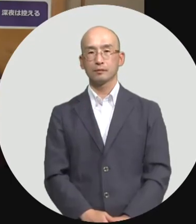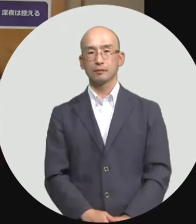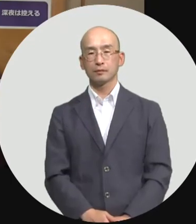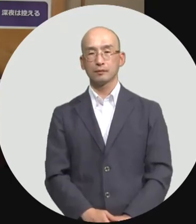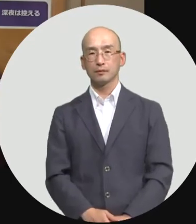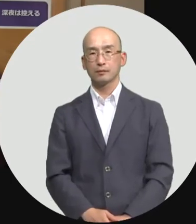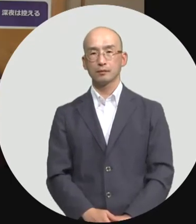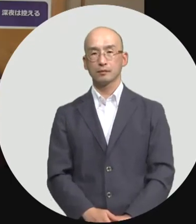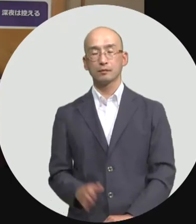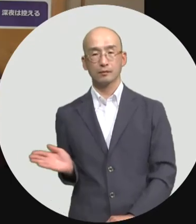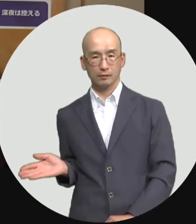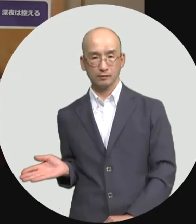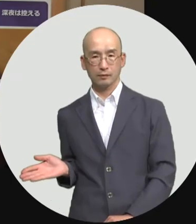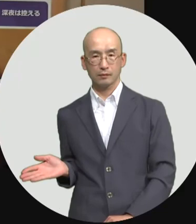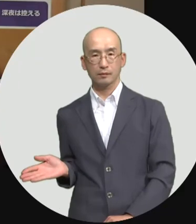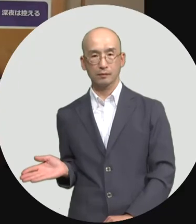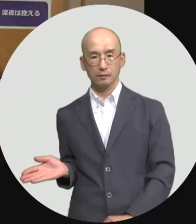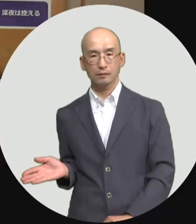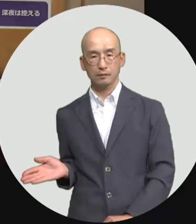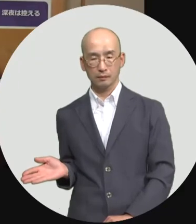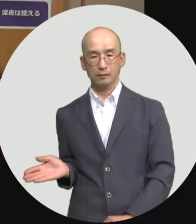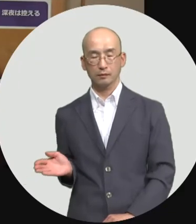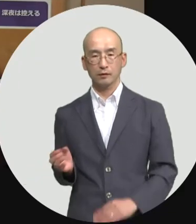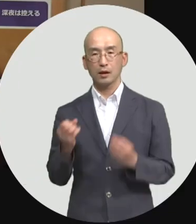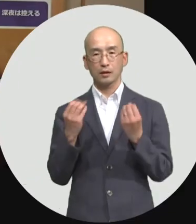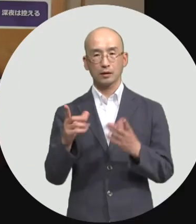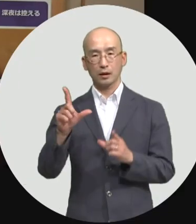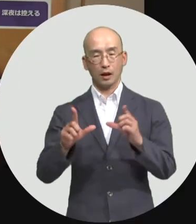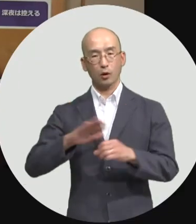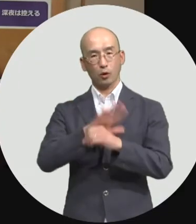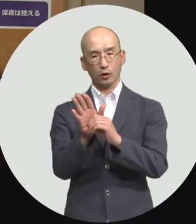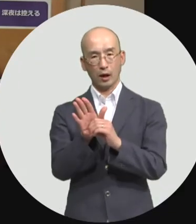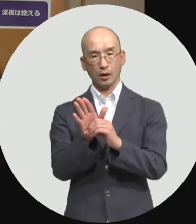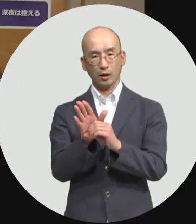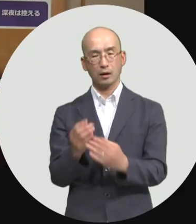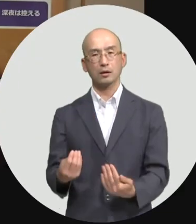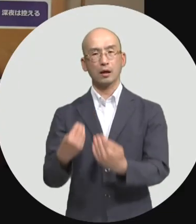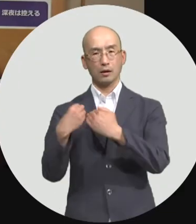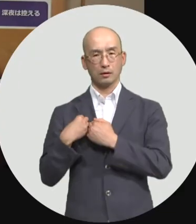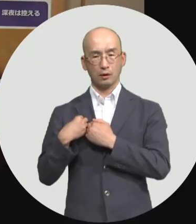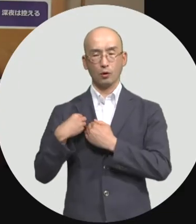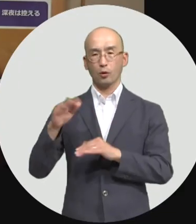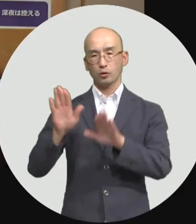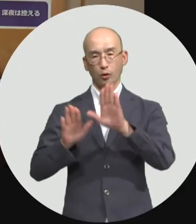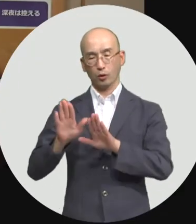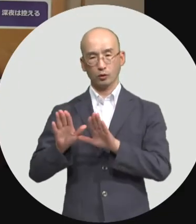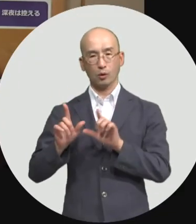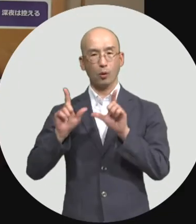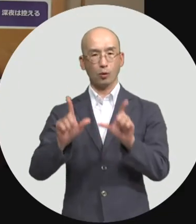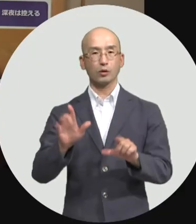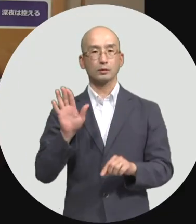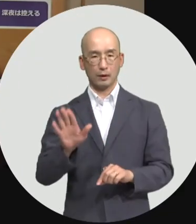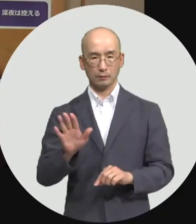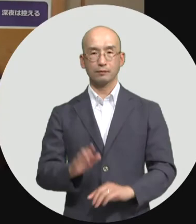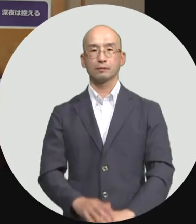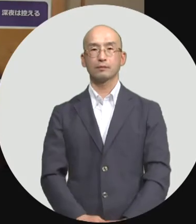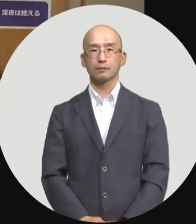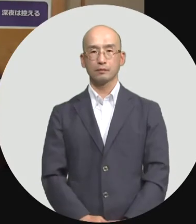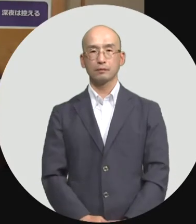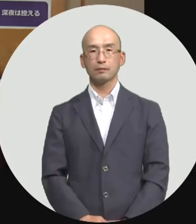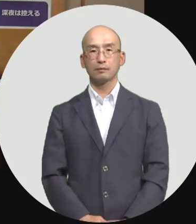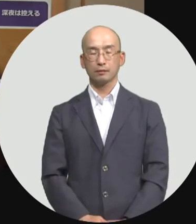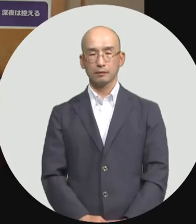京ヶ岬の通信所におきます新型コロナウイルスの状況につきましてご報告を申し上げたいと思っております